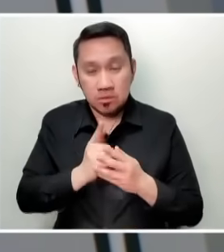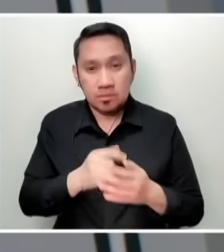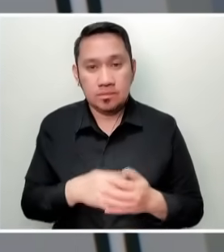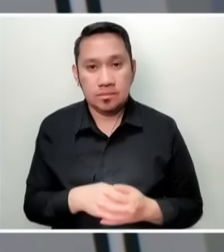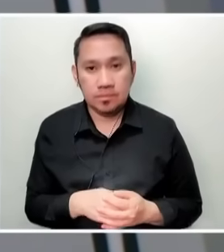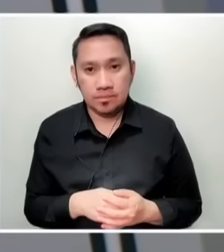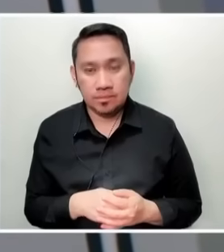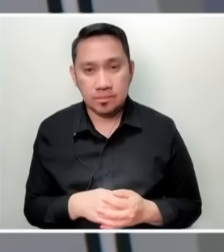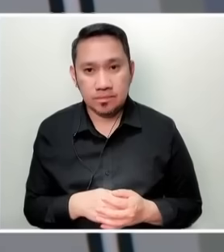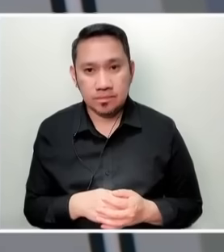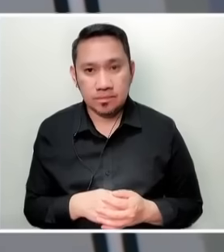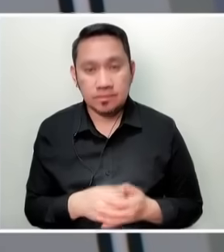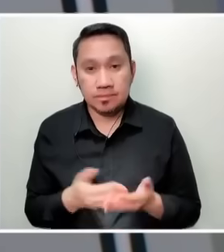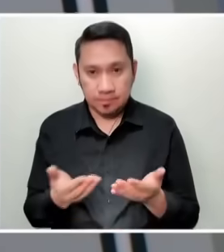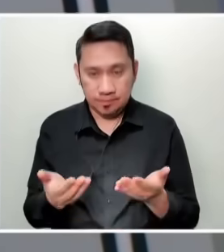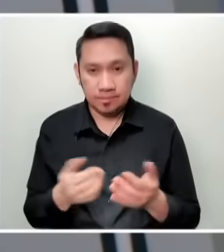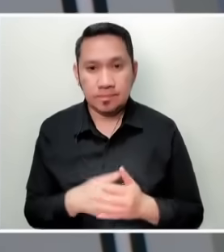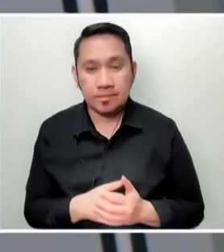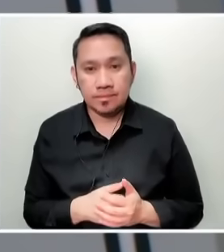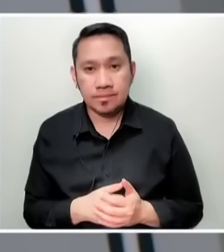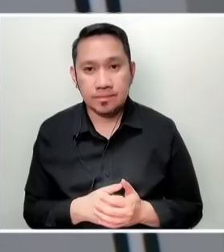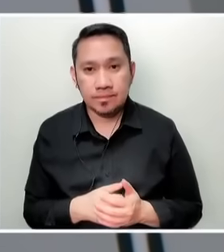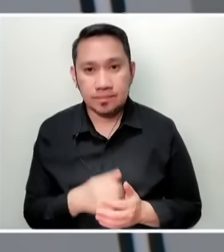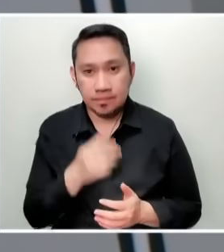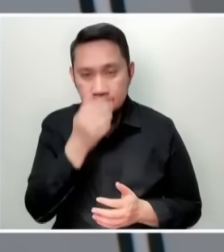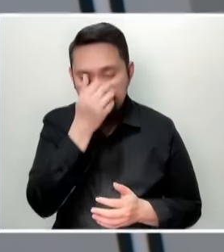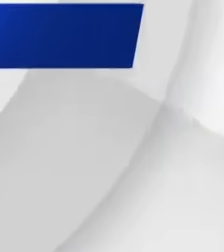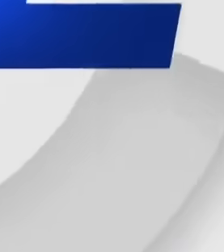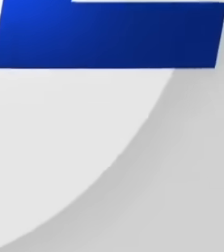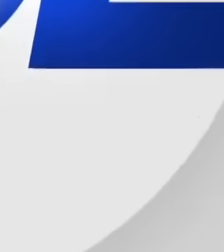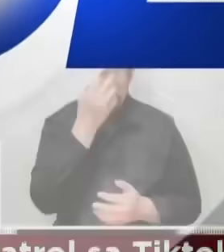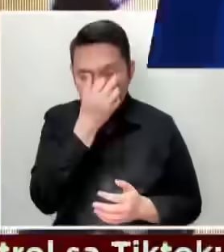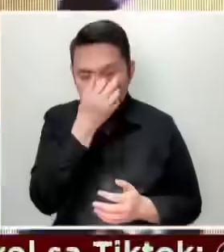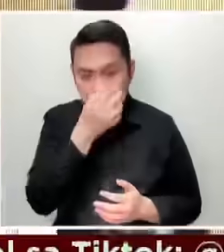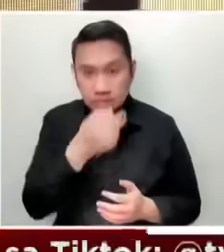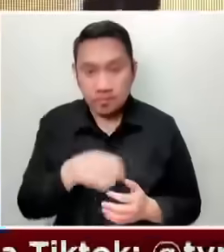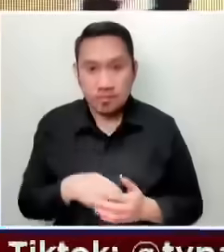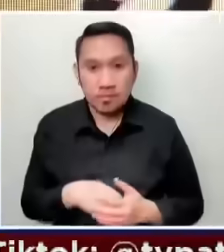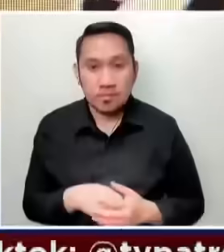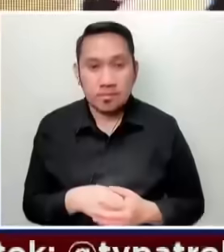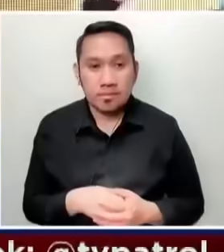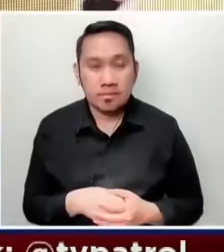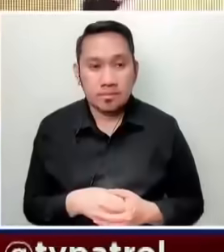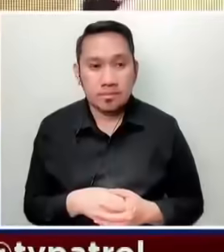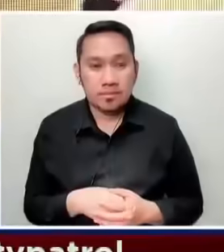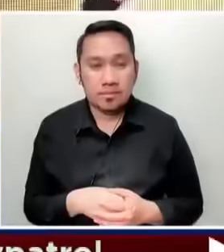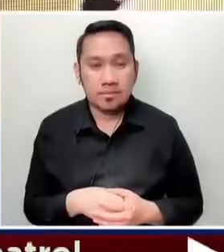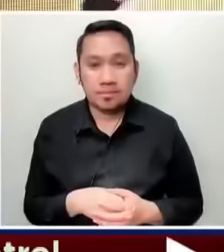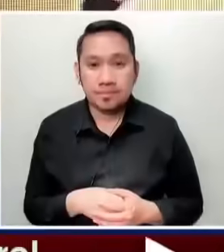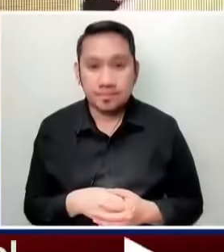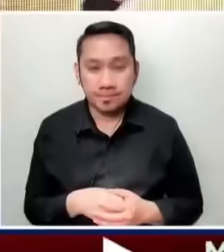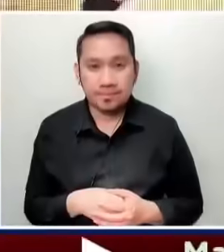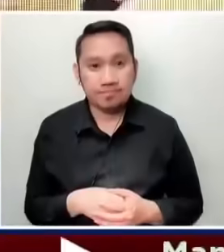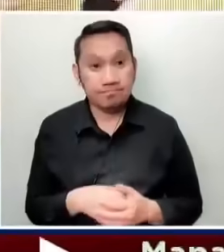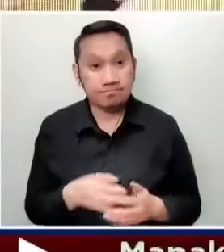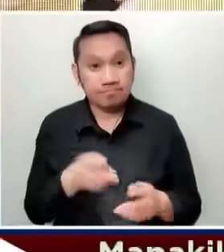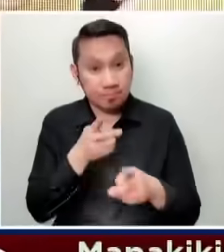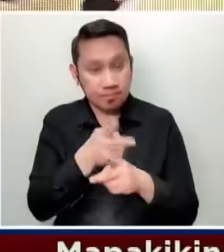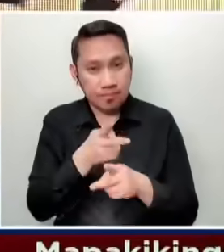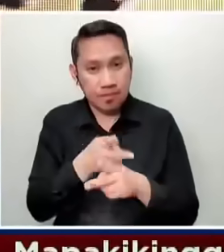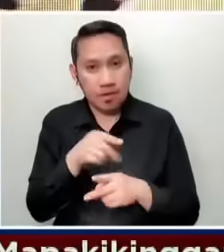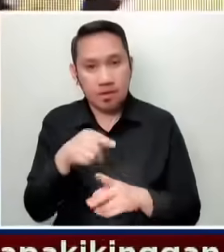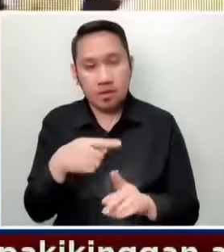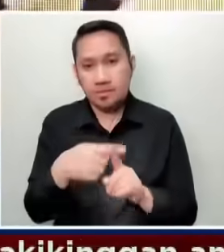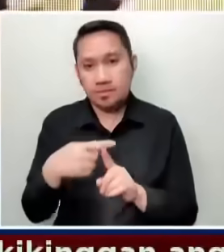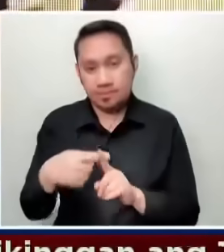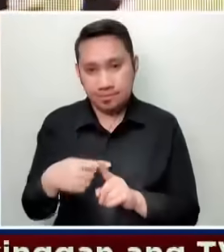suspect. Nagpapatrol, Jeff Caparas. Nagbabantay sa Palanyag Cemetery sa